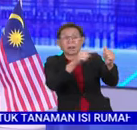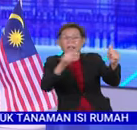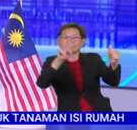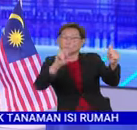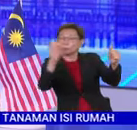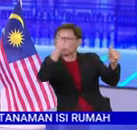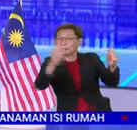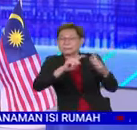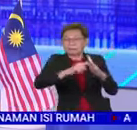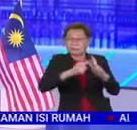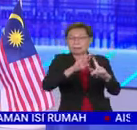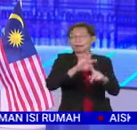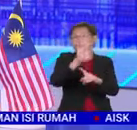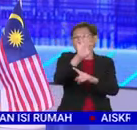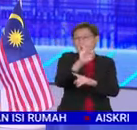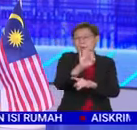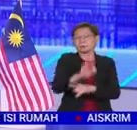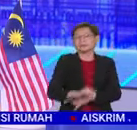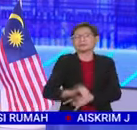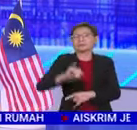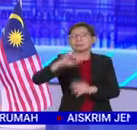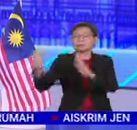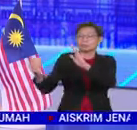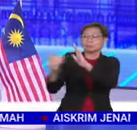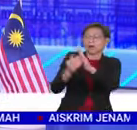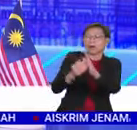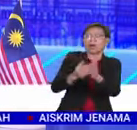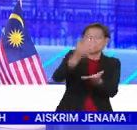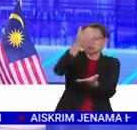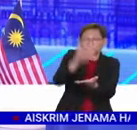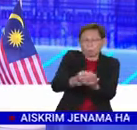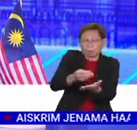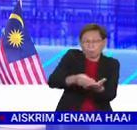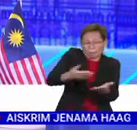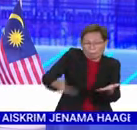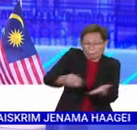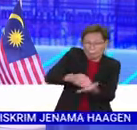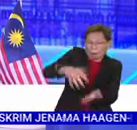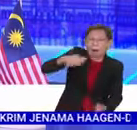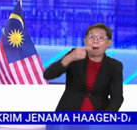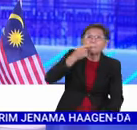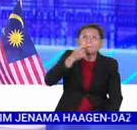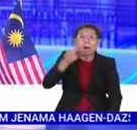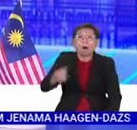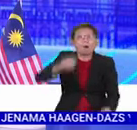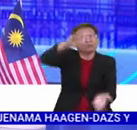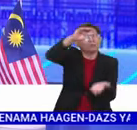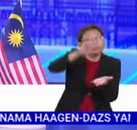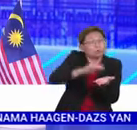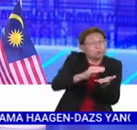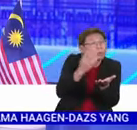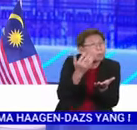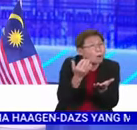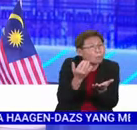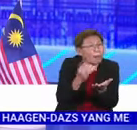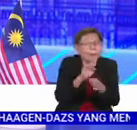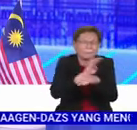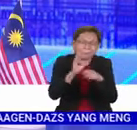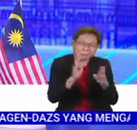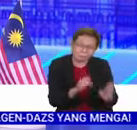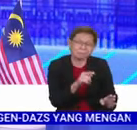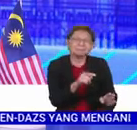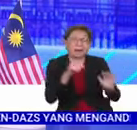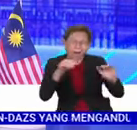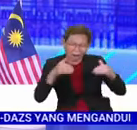depan. Pengerusi Pasukan Khas Jihad Tangani Inflasi Tan Sri Anwar Musa berkata, penurunan dibuat sebagai dorongan agar peniaga